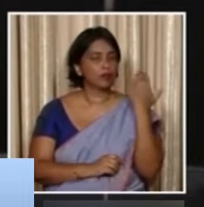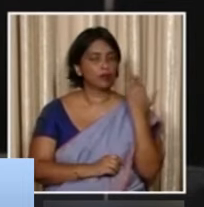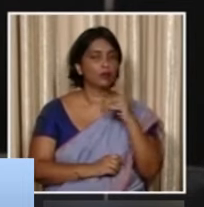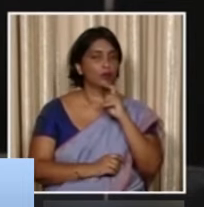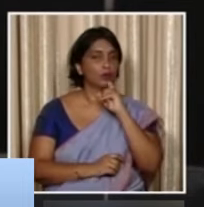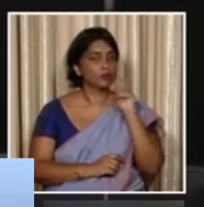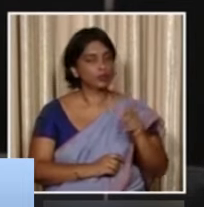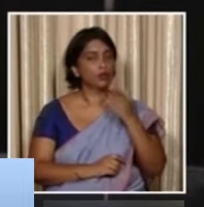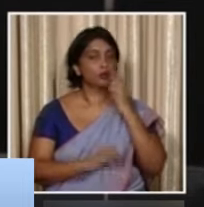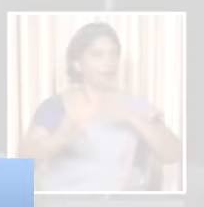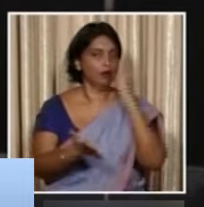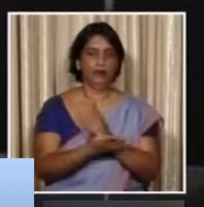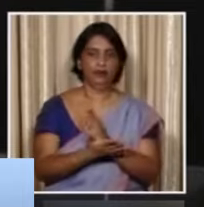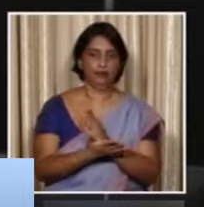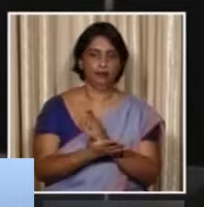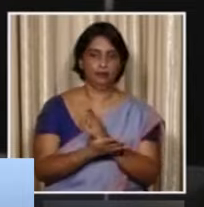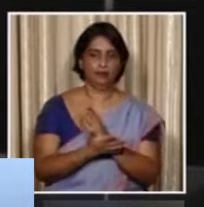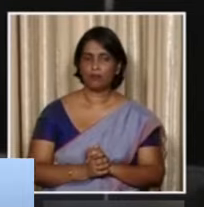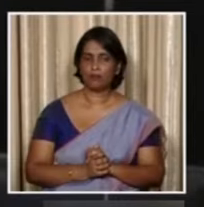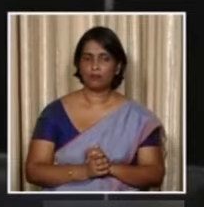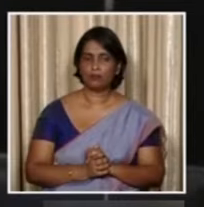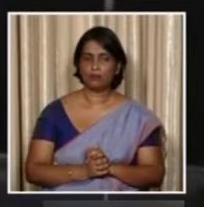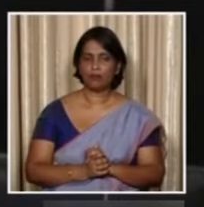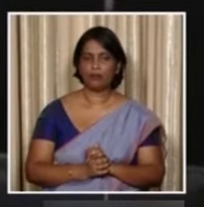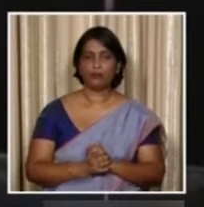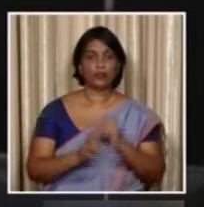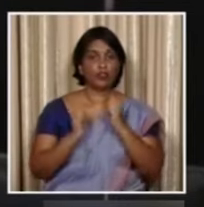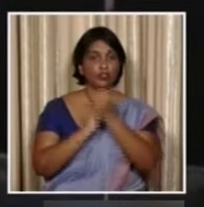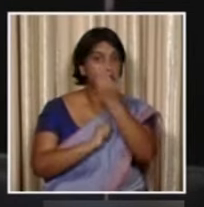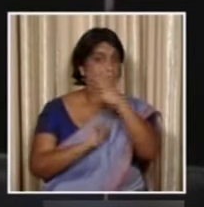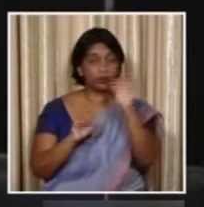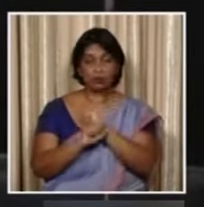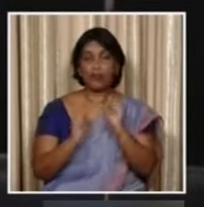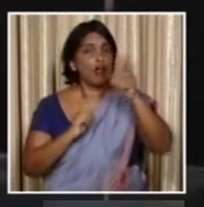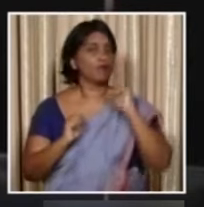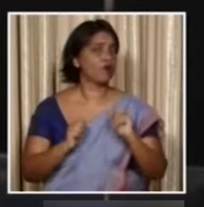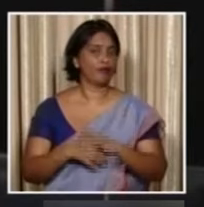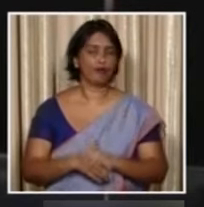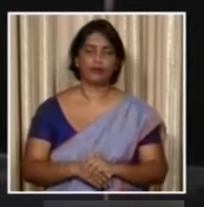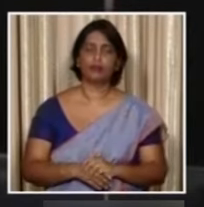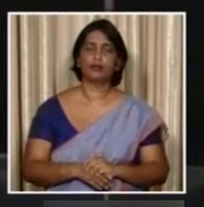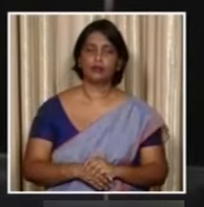ශ්‍රේෂ්ඨාධිකරණ පුළුවන් ක්‍රියාත්මක වීම නවත්තන්න. දුරේ හිස් කළා නැහැ. දුරයක් හිස් වෙලා නැත්නම් වැඩ බලන්නපත් කරන්න කොහොමද?